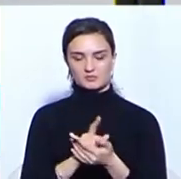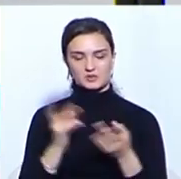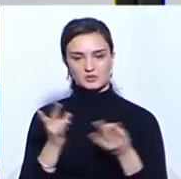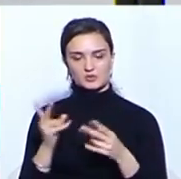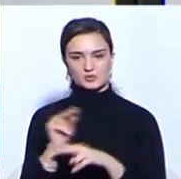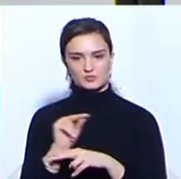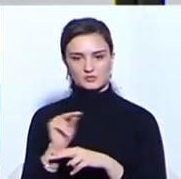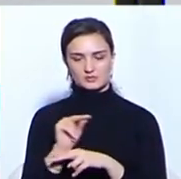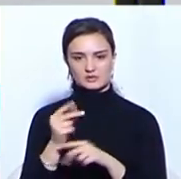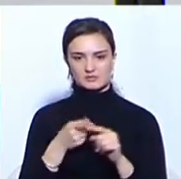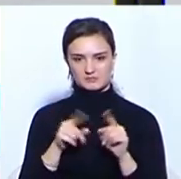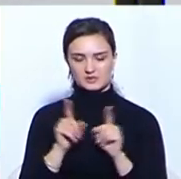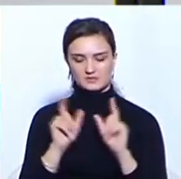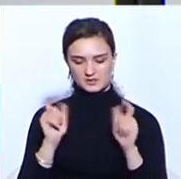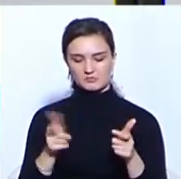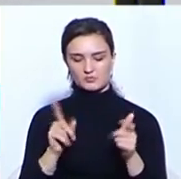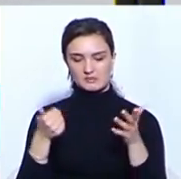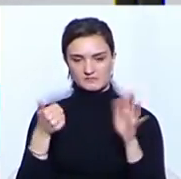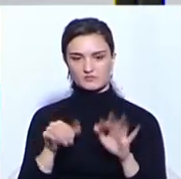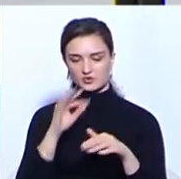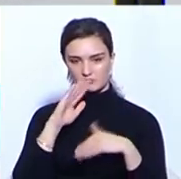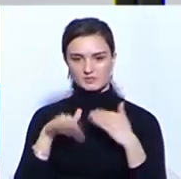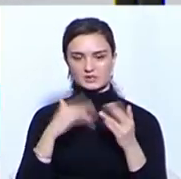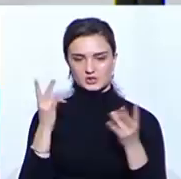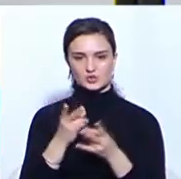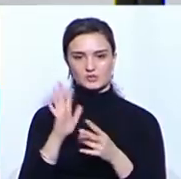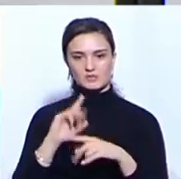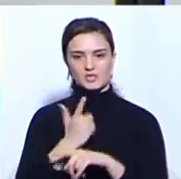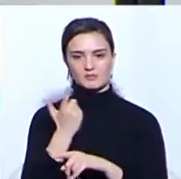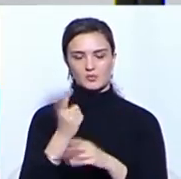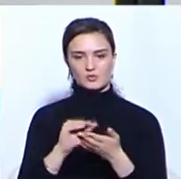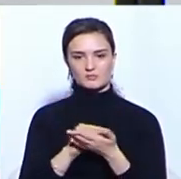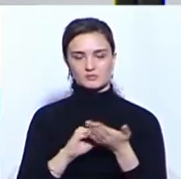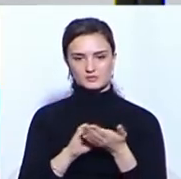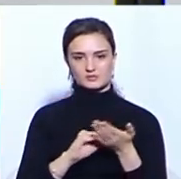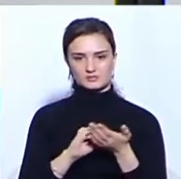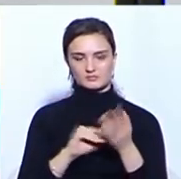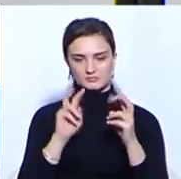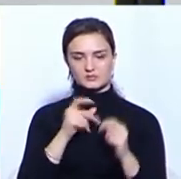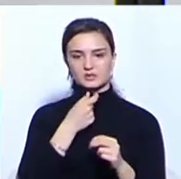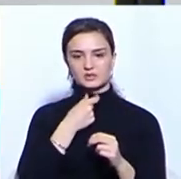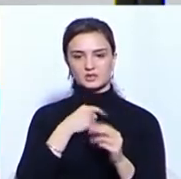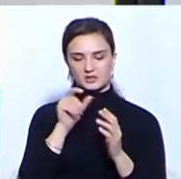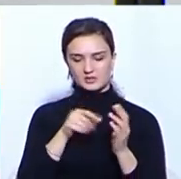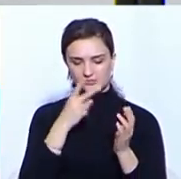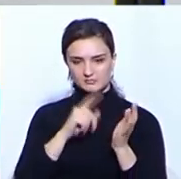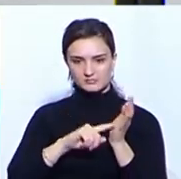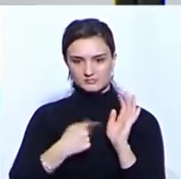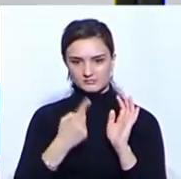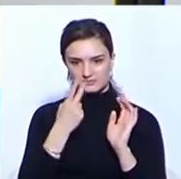საჭიროა. და იმასაც ვეთანხმები, რომ 6 თვის მერე საჭირო იქნება განმეორებითი მასალის აღება ისევ ყელიდან, იმის დასამტკიცებლად,